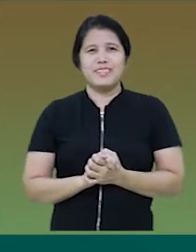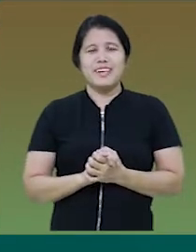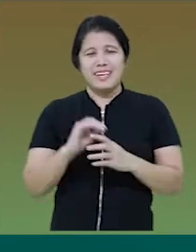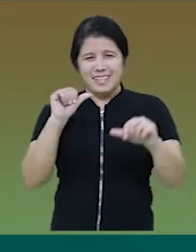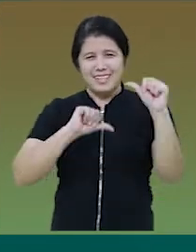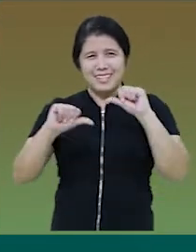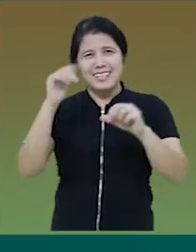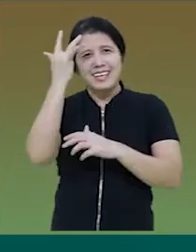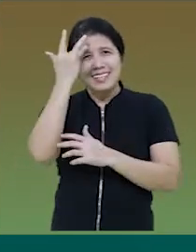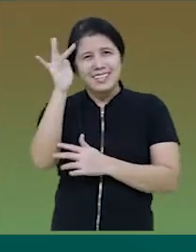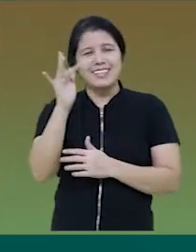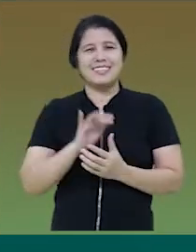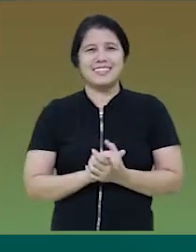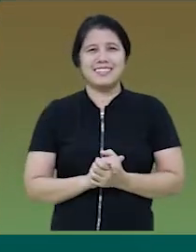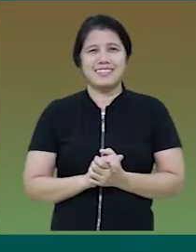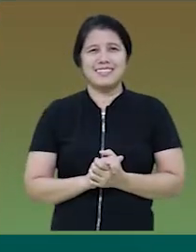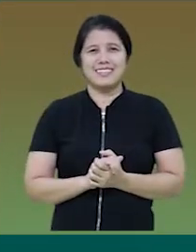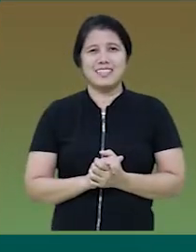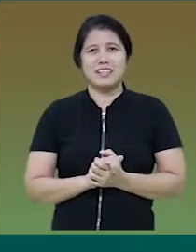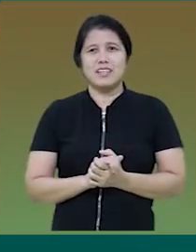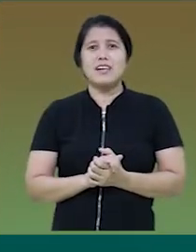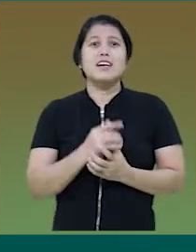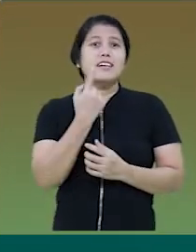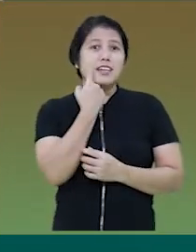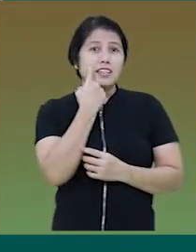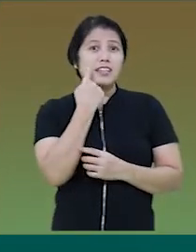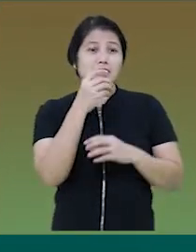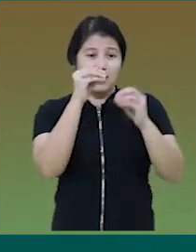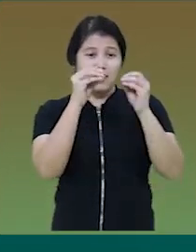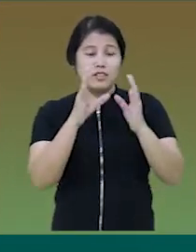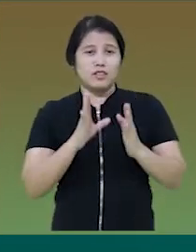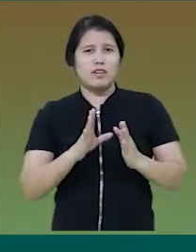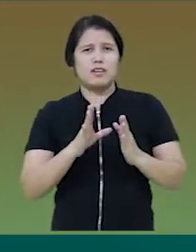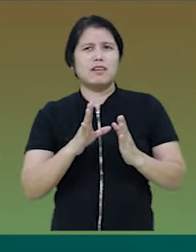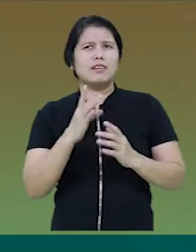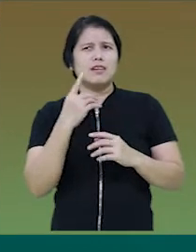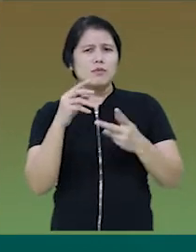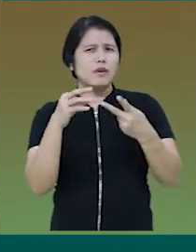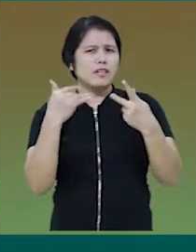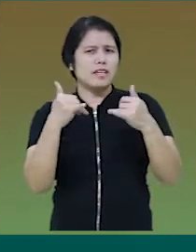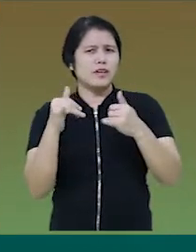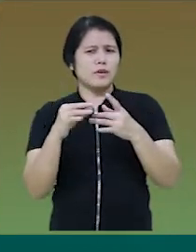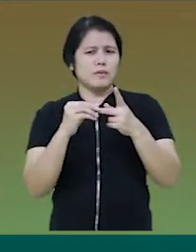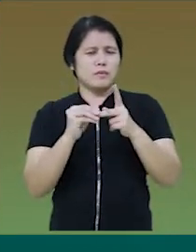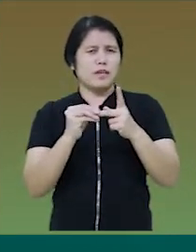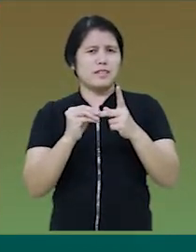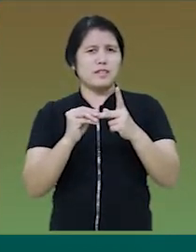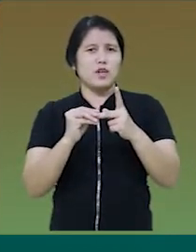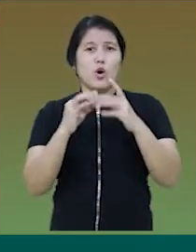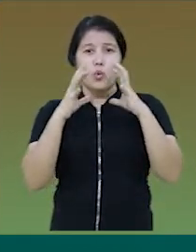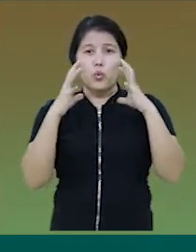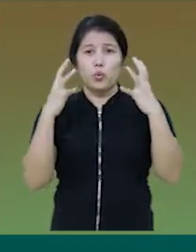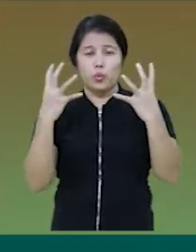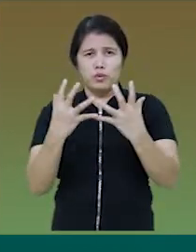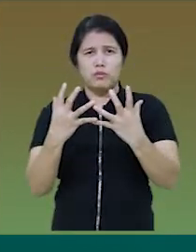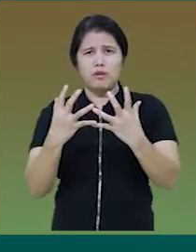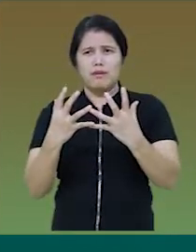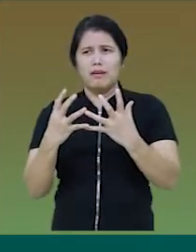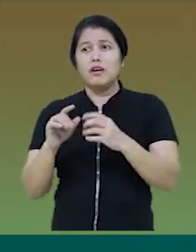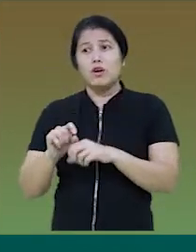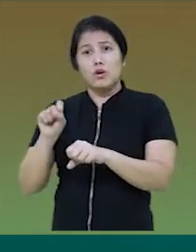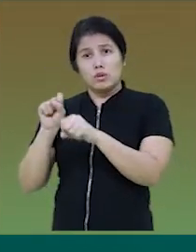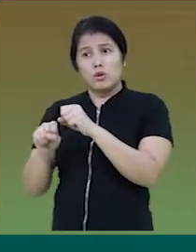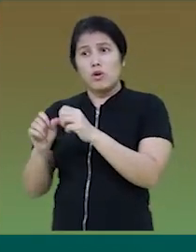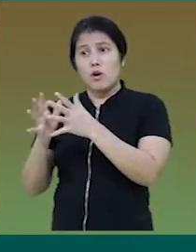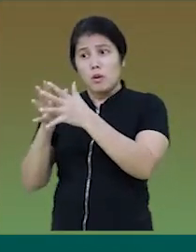Saigaling, kids! Teacher, kanina po ay naglaro kami ng plastic balloon. Mas malaki po ang nahipan ni Ate